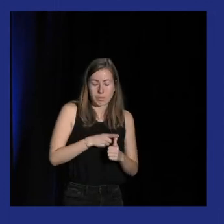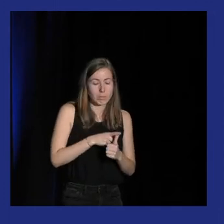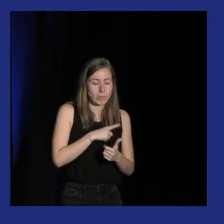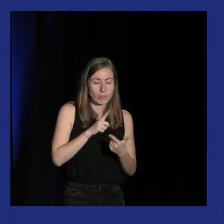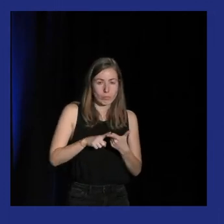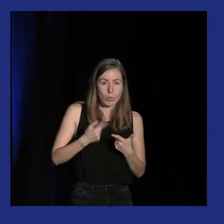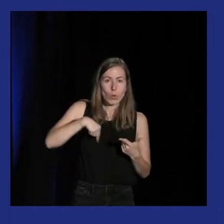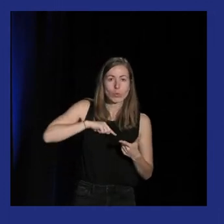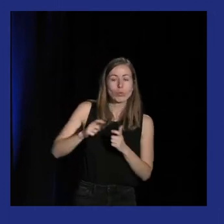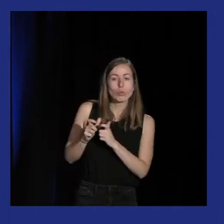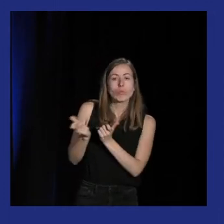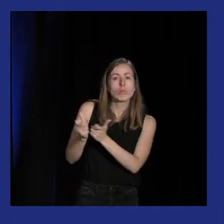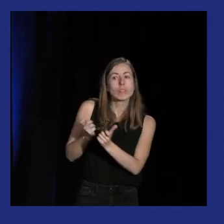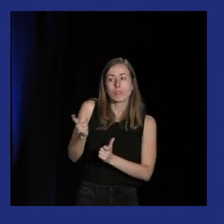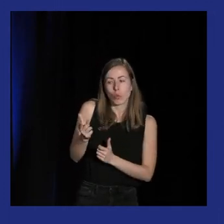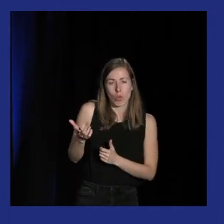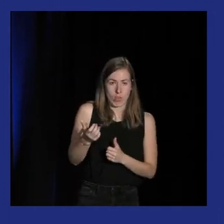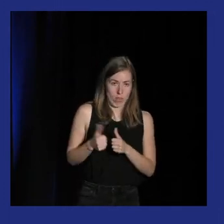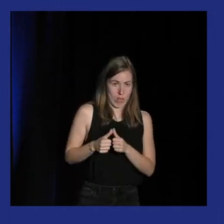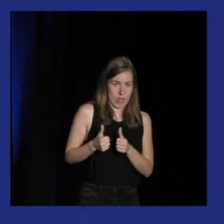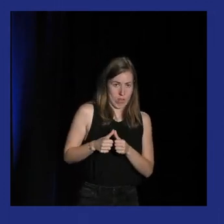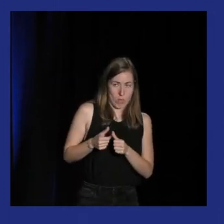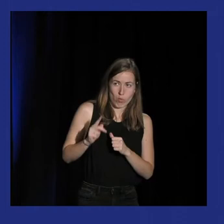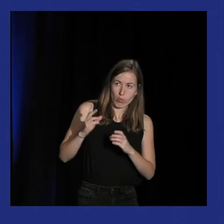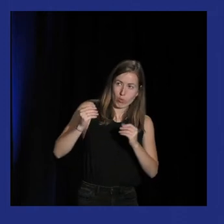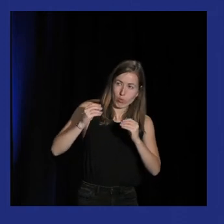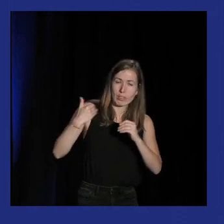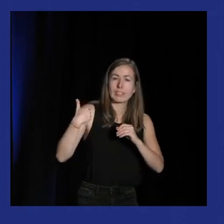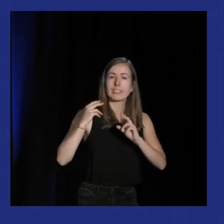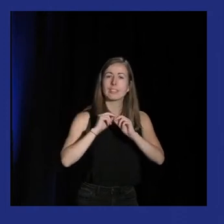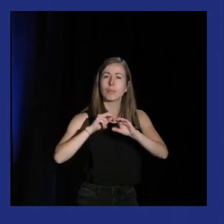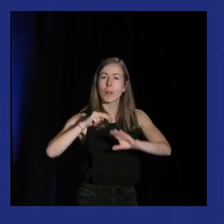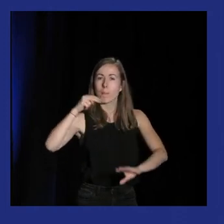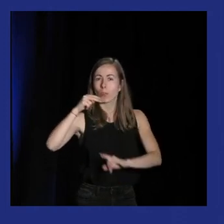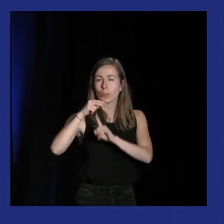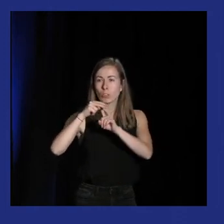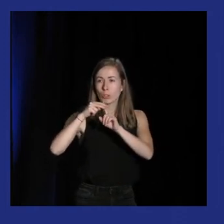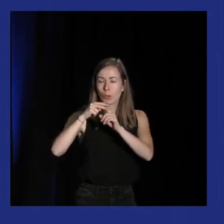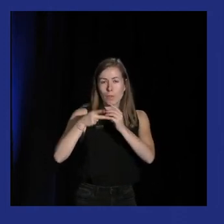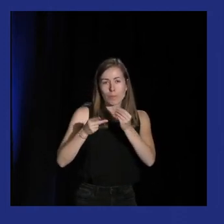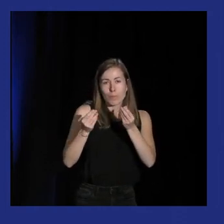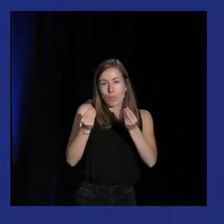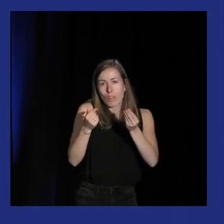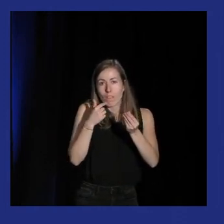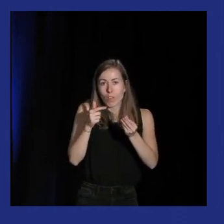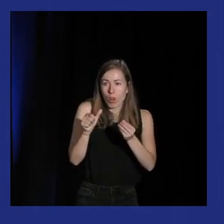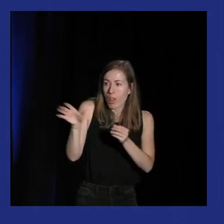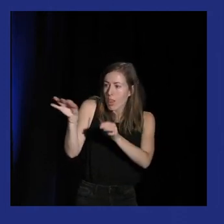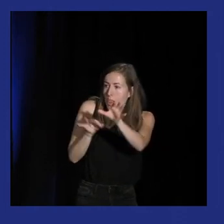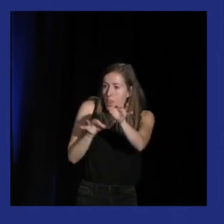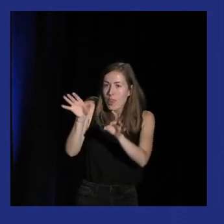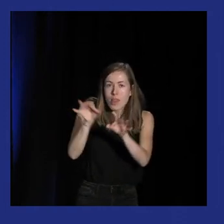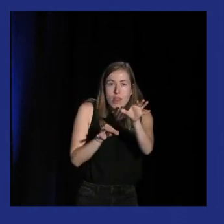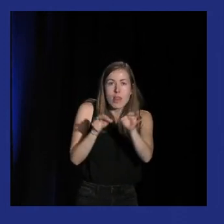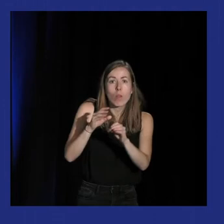Mutant Ninja et kit katana on a une une approche comme je disais ou qui est qui est beaucoup basé également sur les invités et ramener donc des invités